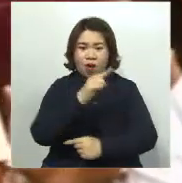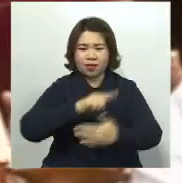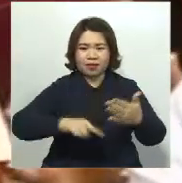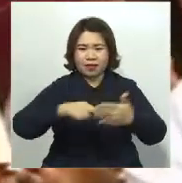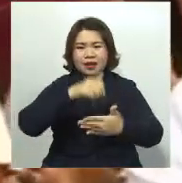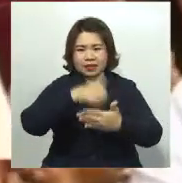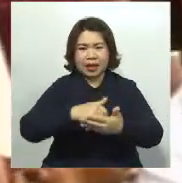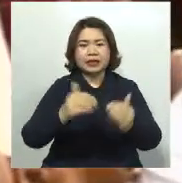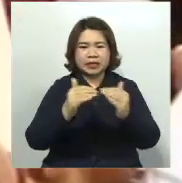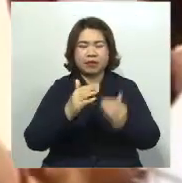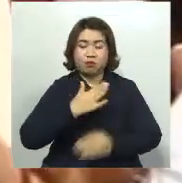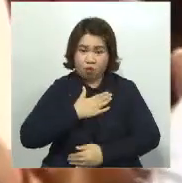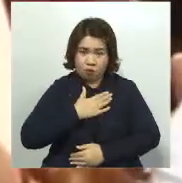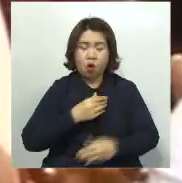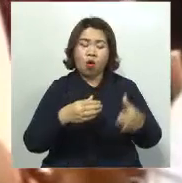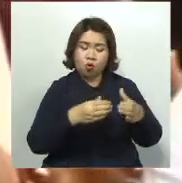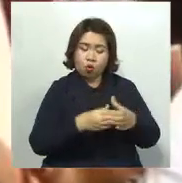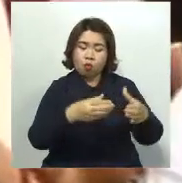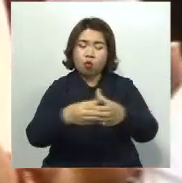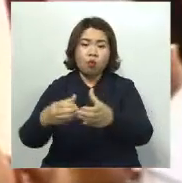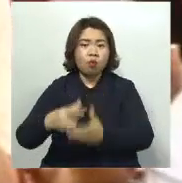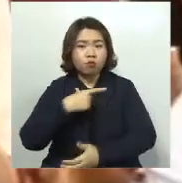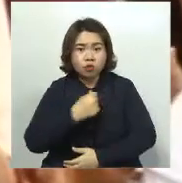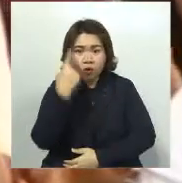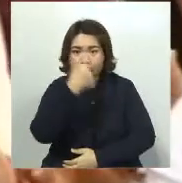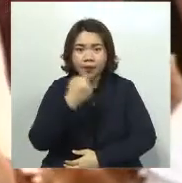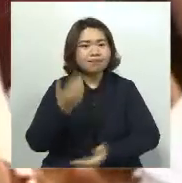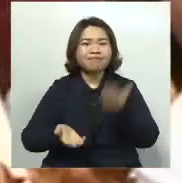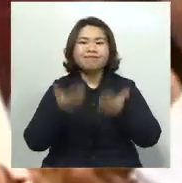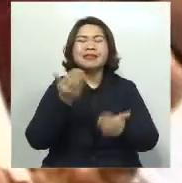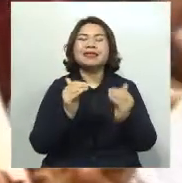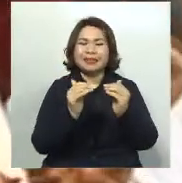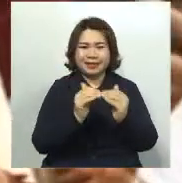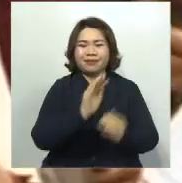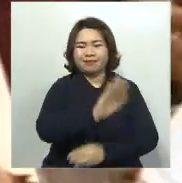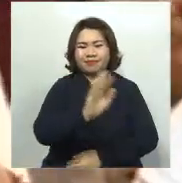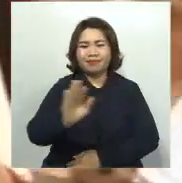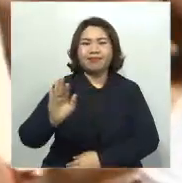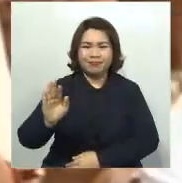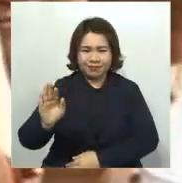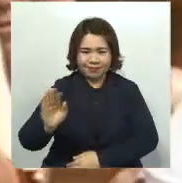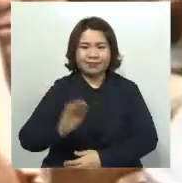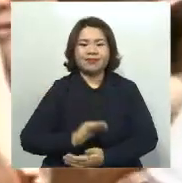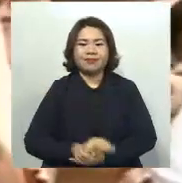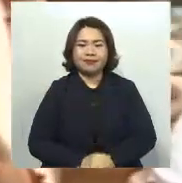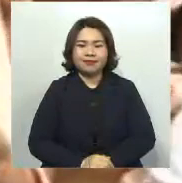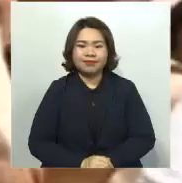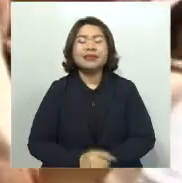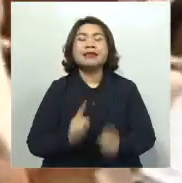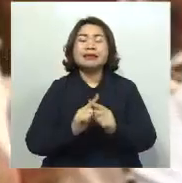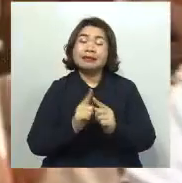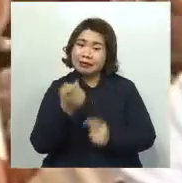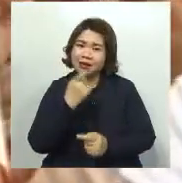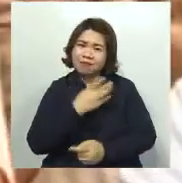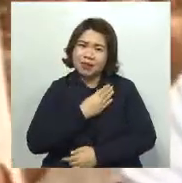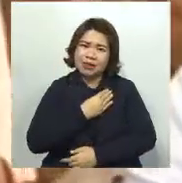ราจะพรรคไหนจะชอบชื่นชอบพรรคไหนชื่นชอบใครก็นั่นเป็นสิทธิ์ของบุคคลคนนั้นอะไรประมาณนี้ถามว่าตื่นเต้น